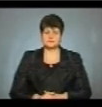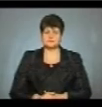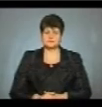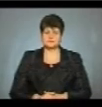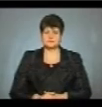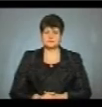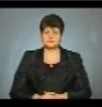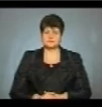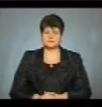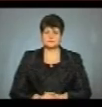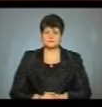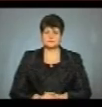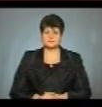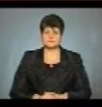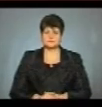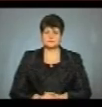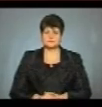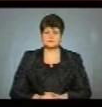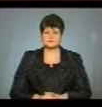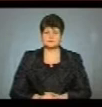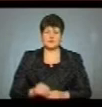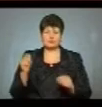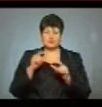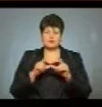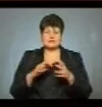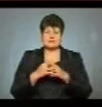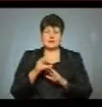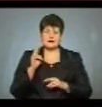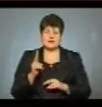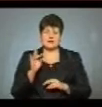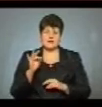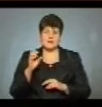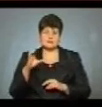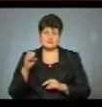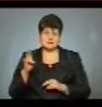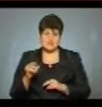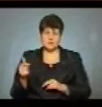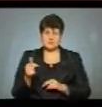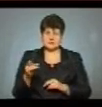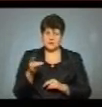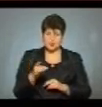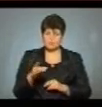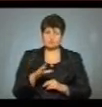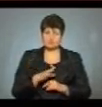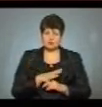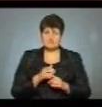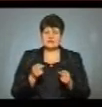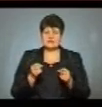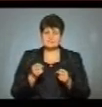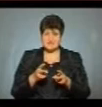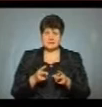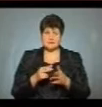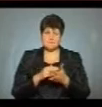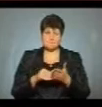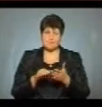Суспільному. Тернопіль. У школі села Красне Вікнянської громади Гусятинського району відбулося спецпогашення марки